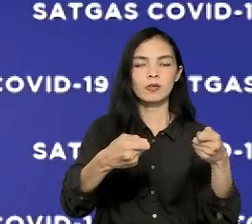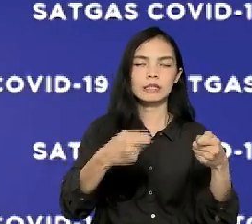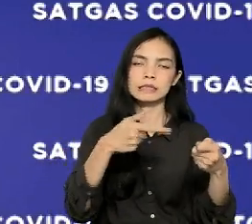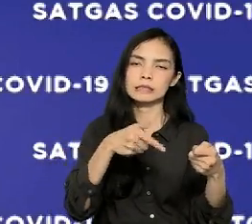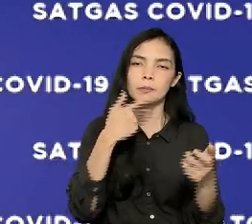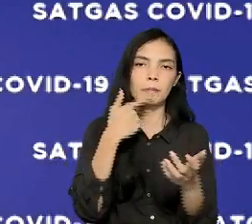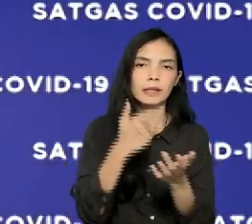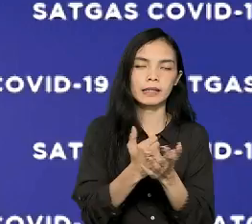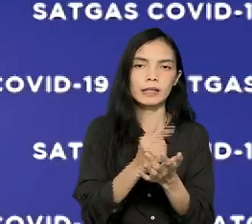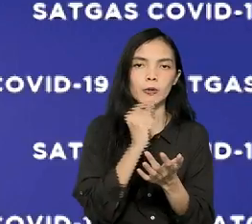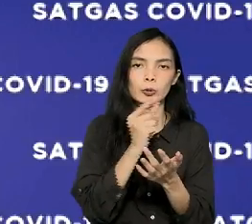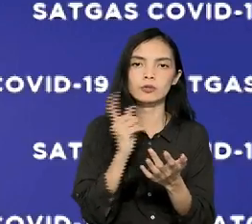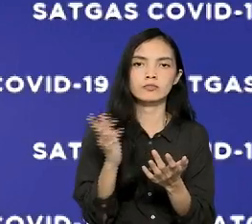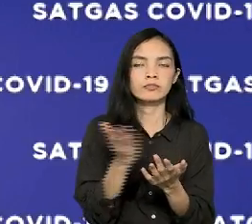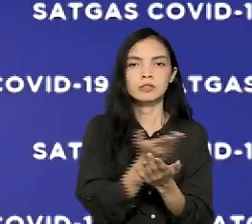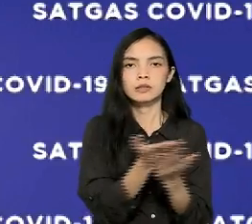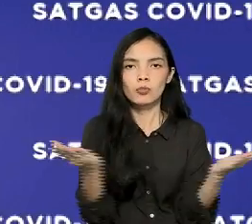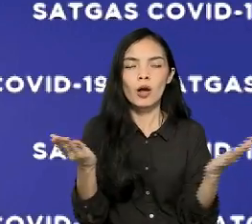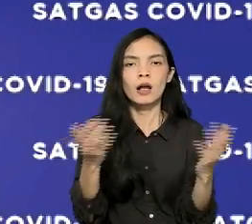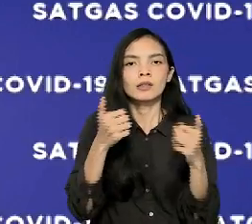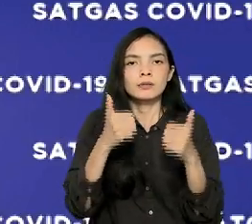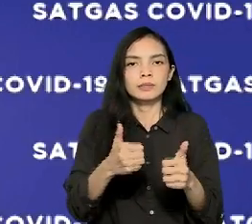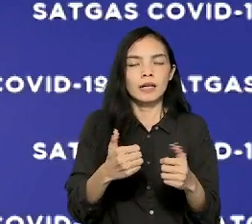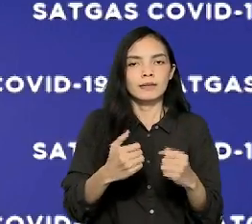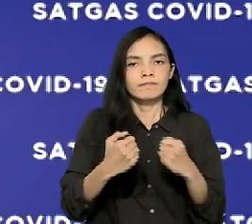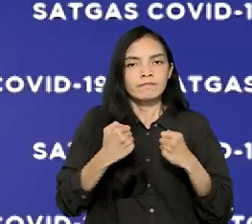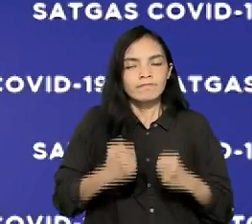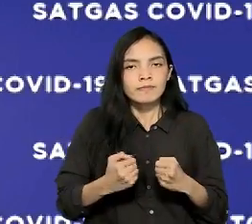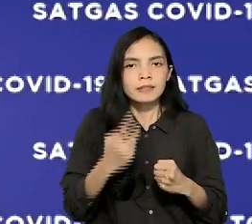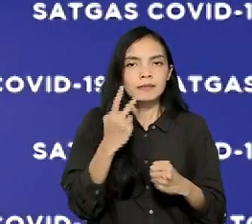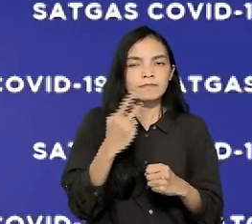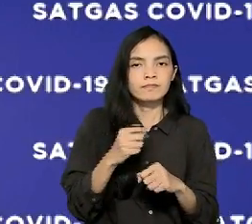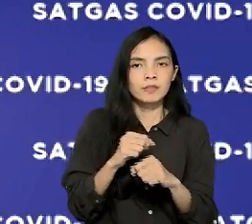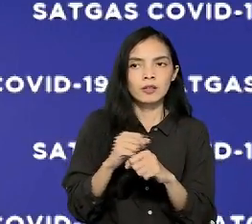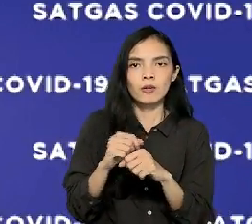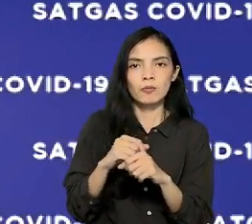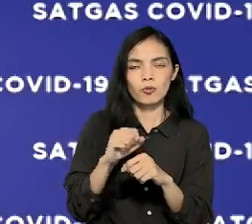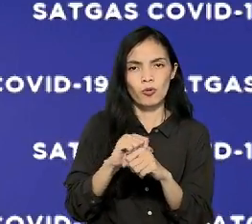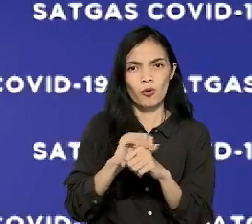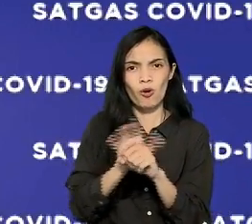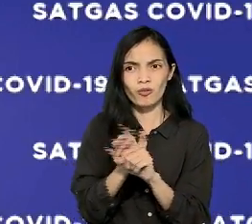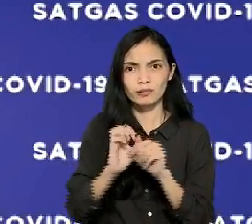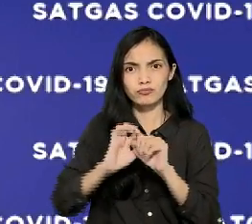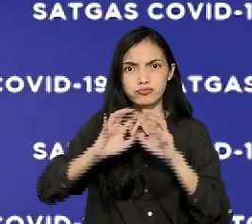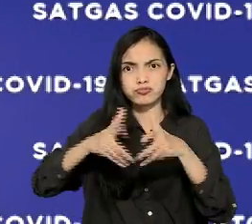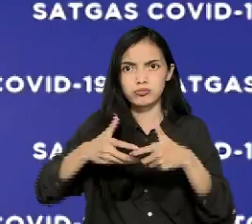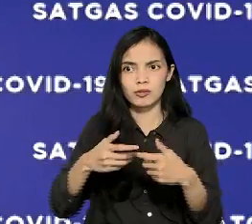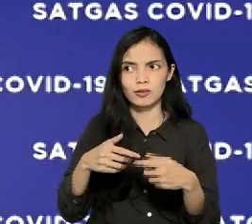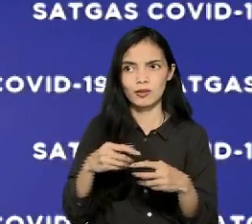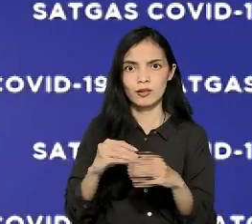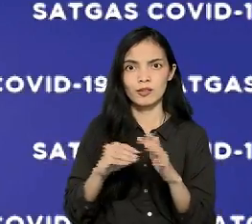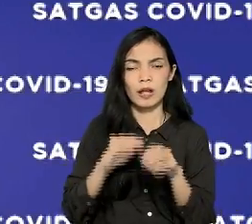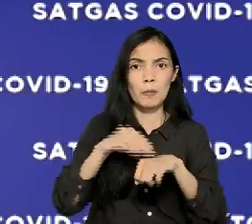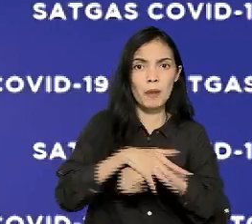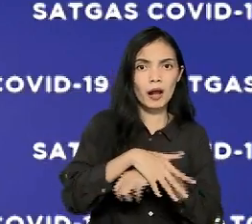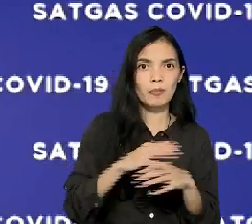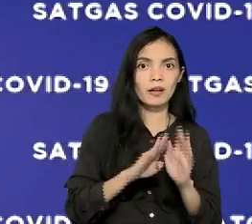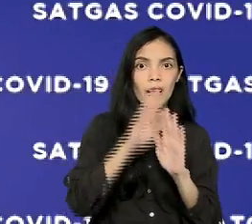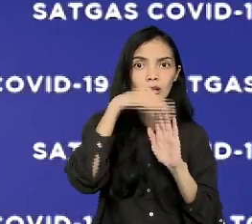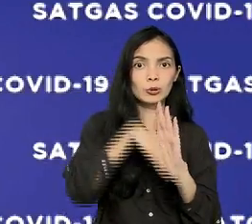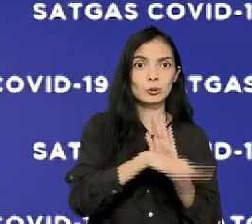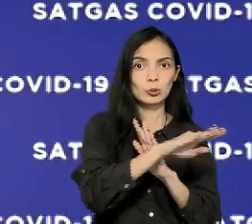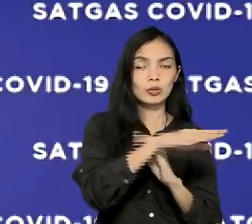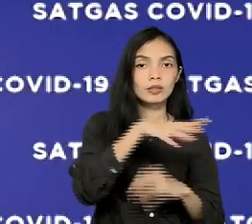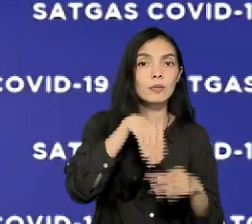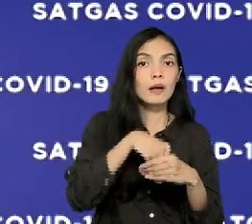modal penting bagi kita untuk terus bertahan melawan tantangan pandemi yang dinamis, termasuk varian